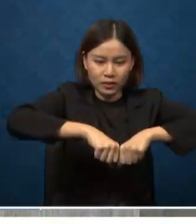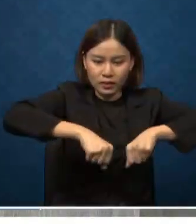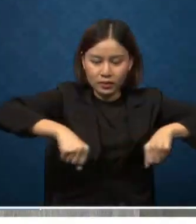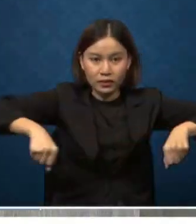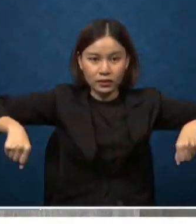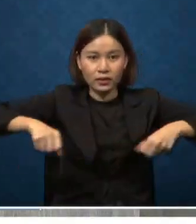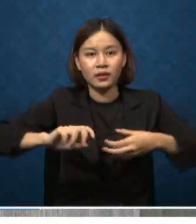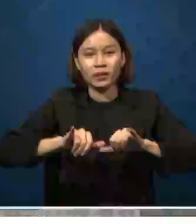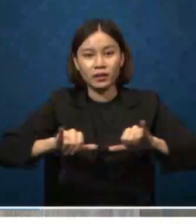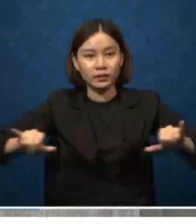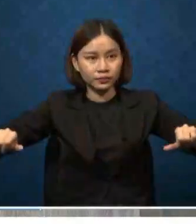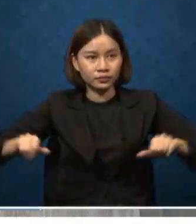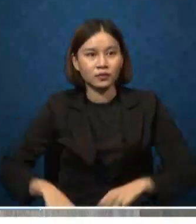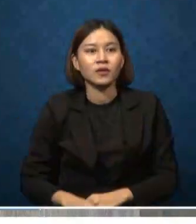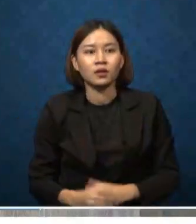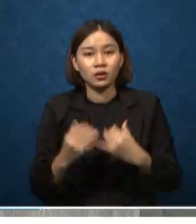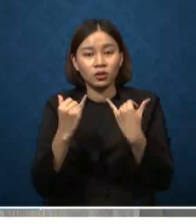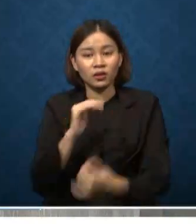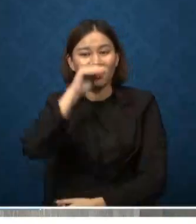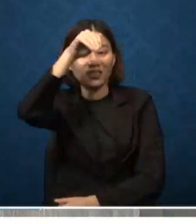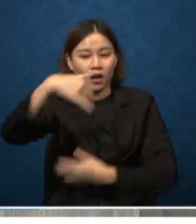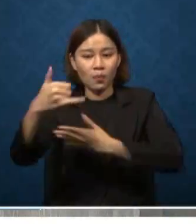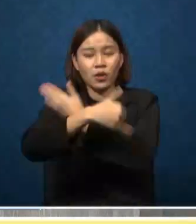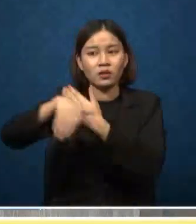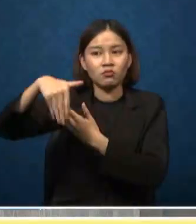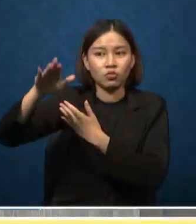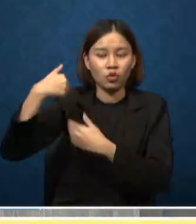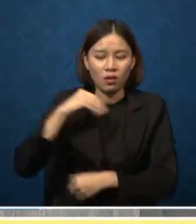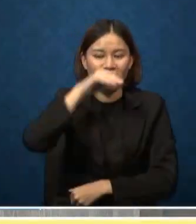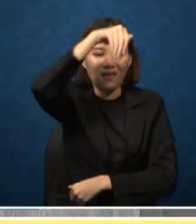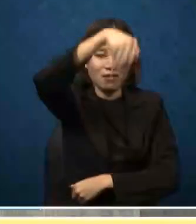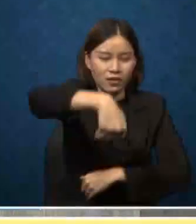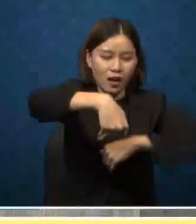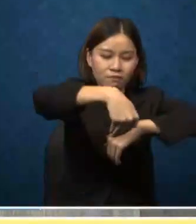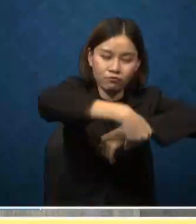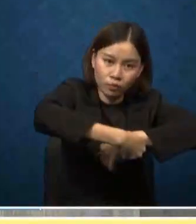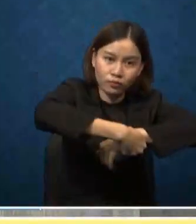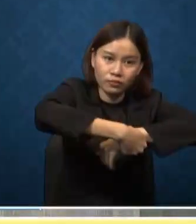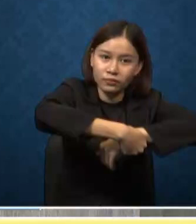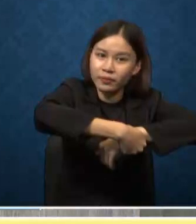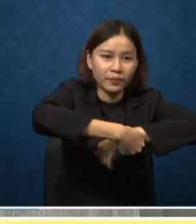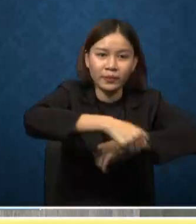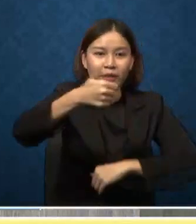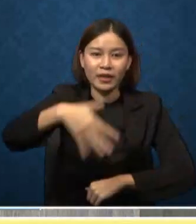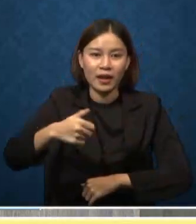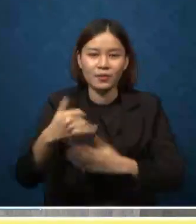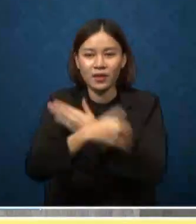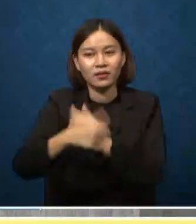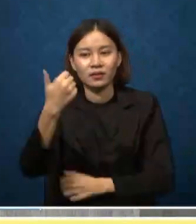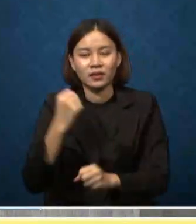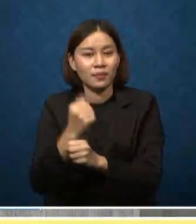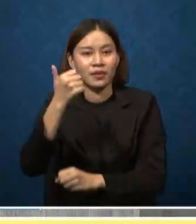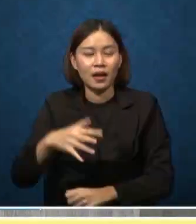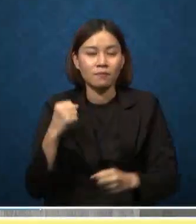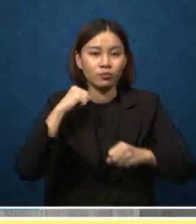ครับเพราะว่าช้างแอฟริกามันสอนมันไปเอางวงไปจับหางเพื่อเนี่ยไม่ได้เป็นต้นเรื่องมวย